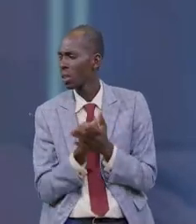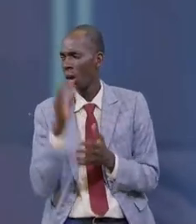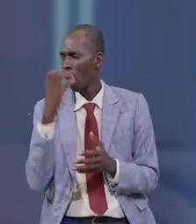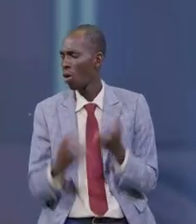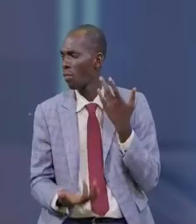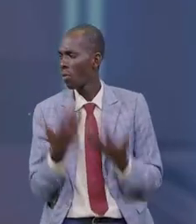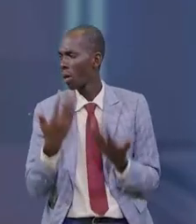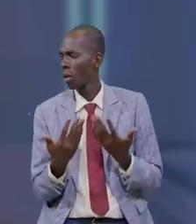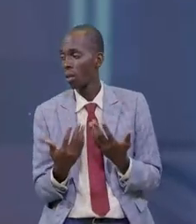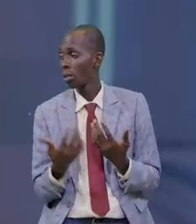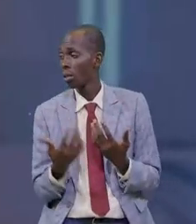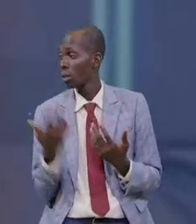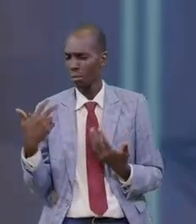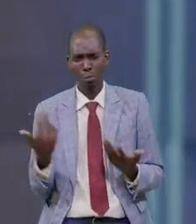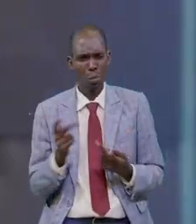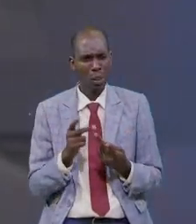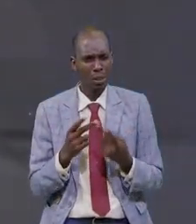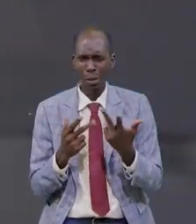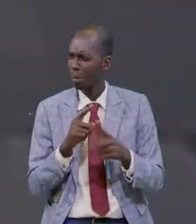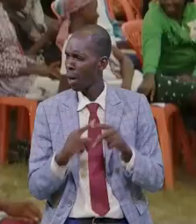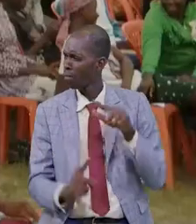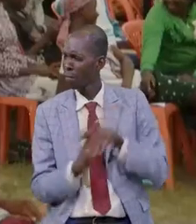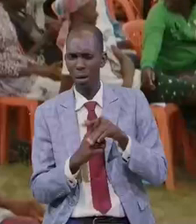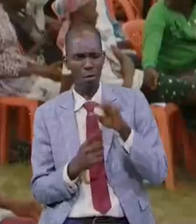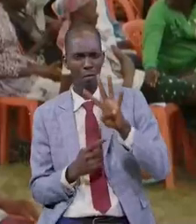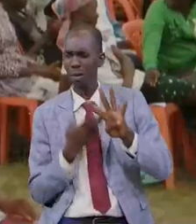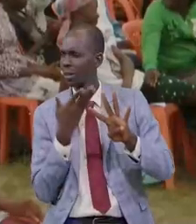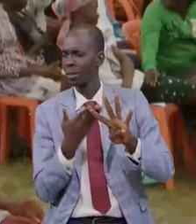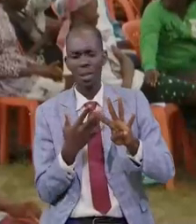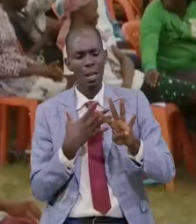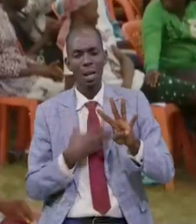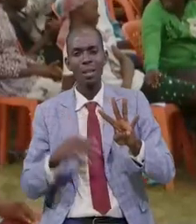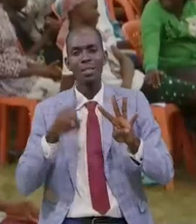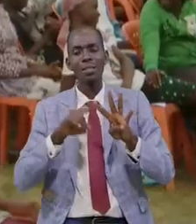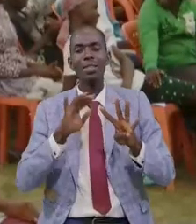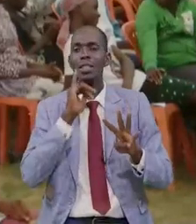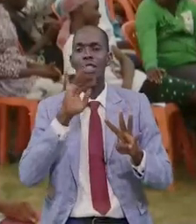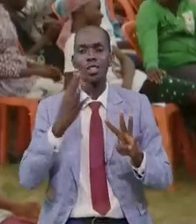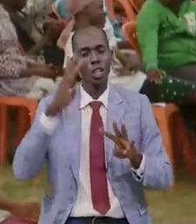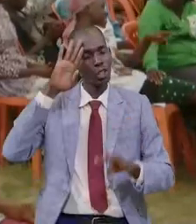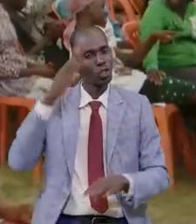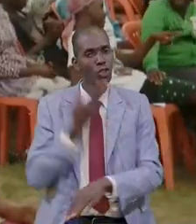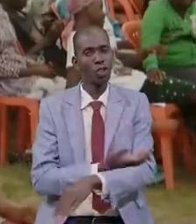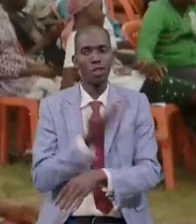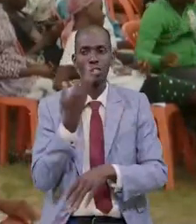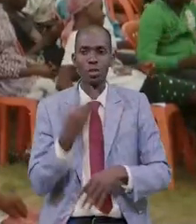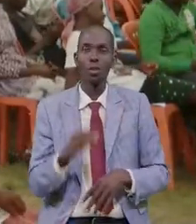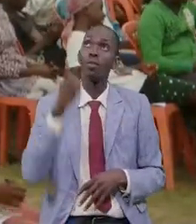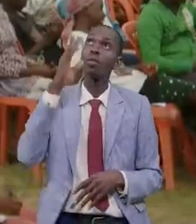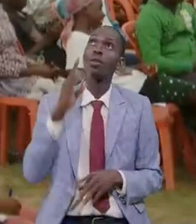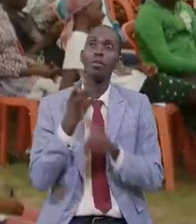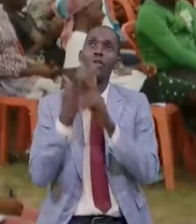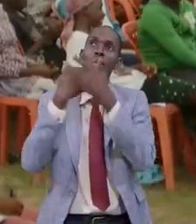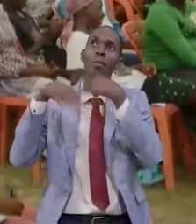et on vu et je vois le 4e corp Fils de Dieu qui marche